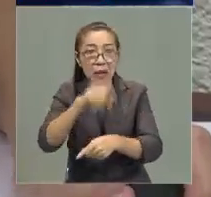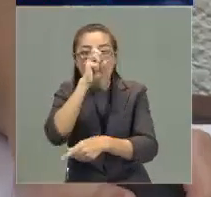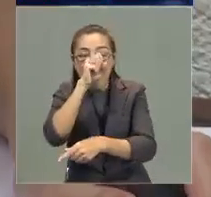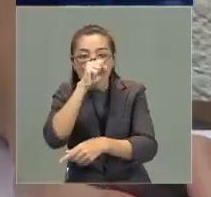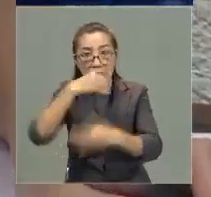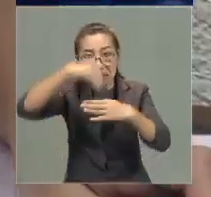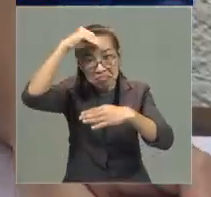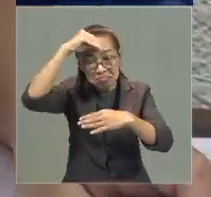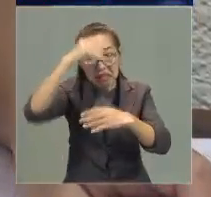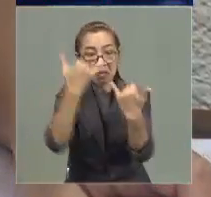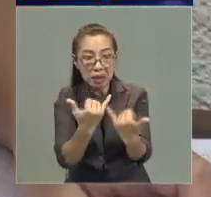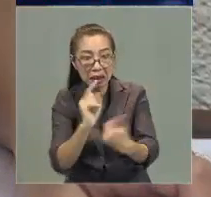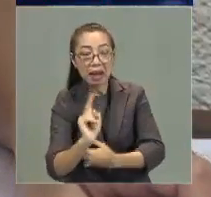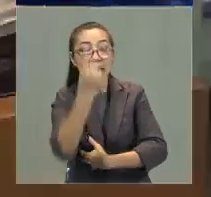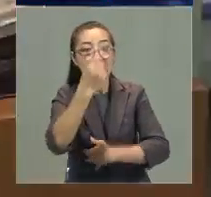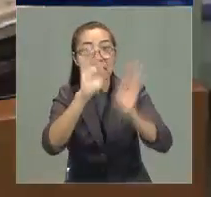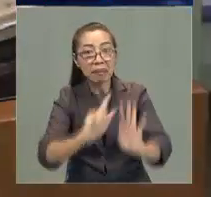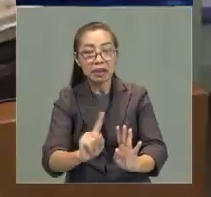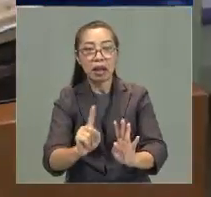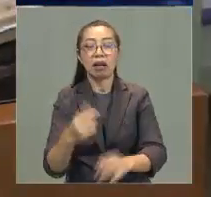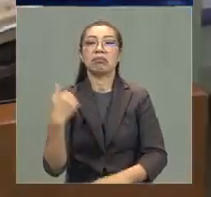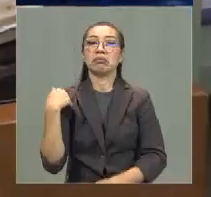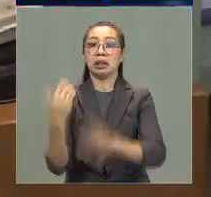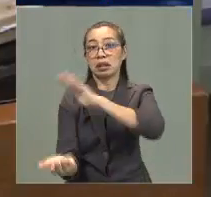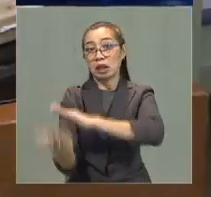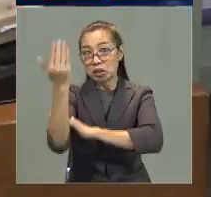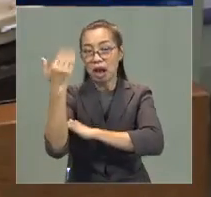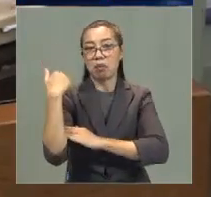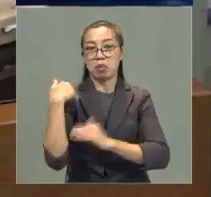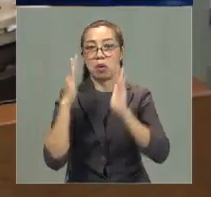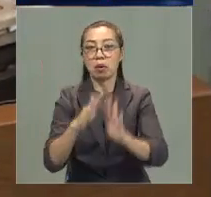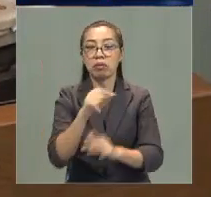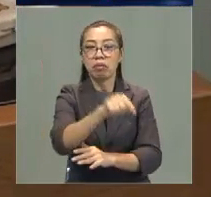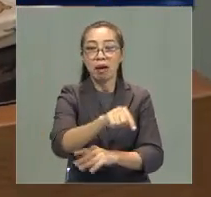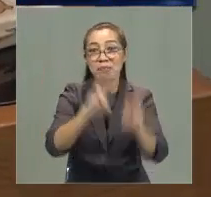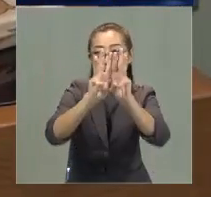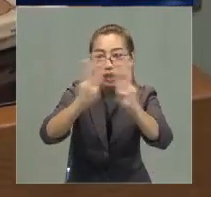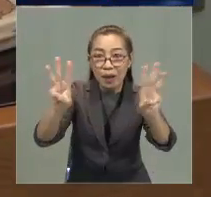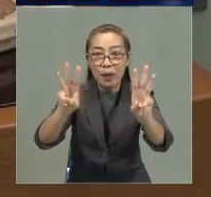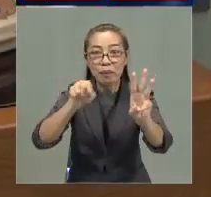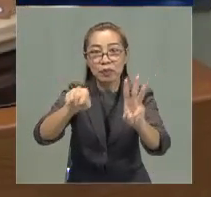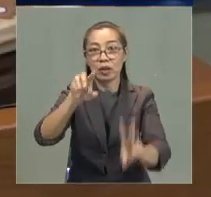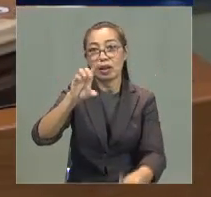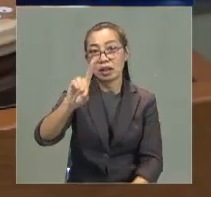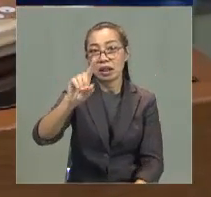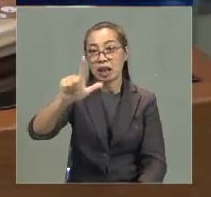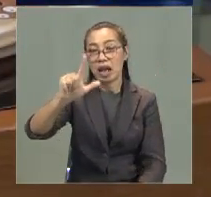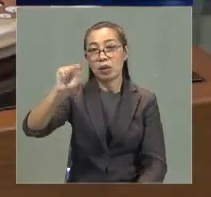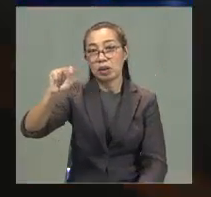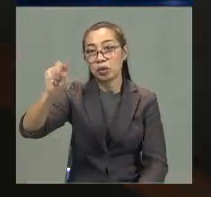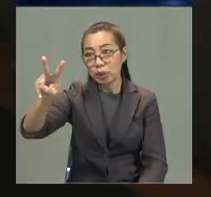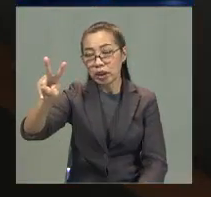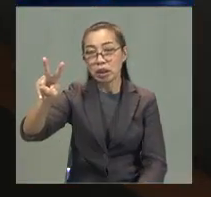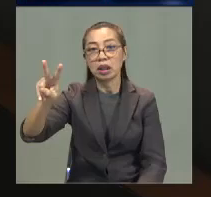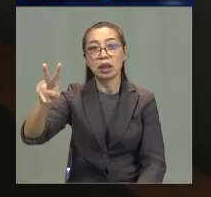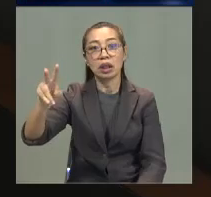องการเรียนวันแรกเนี่ยเป็นยังไงกันบ้างปรากฏว่าตั้งแต่ช่วงเช้าบางคนก็เข้าไปที่เว็บไซต์ DLTV ควบคู่